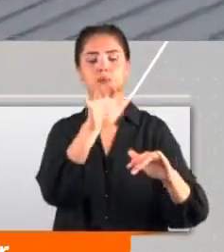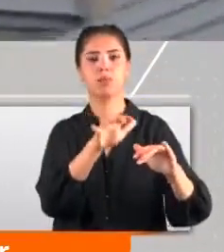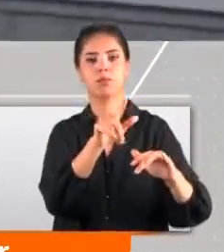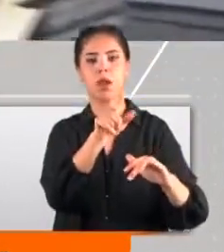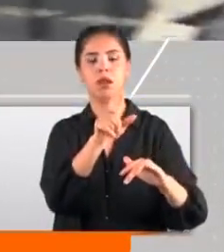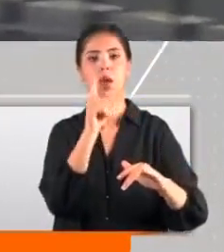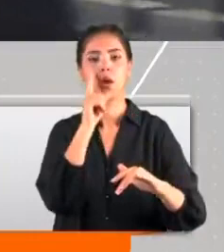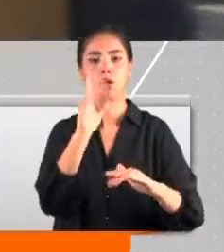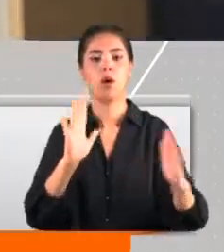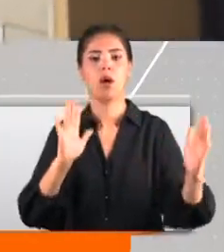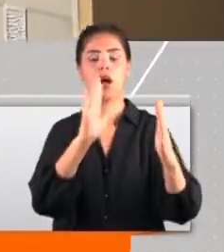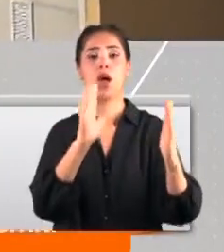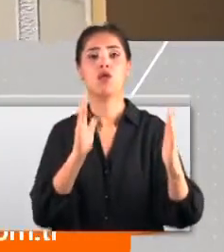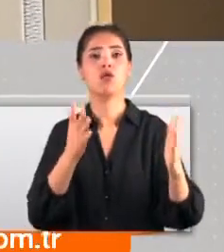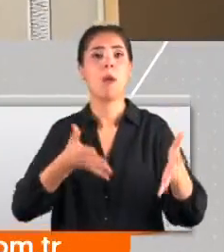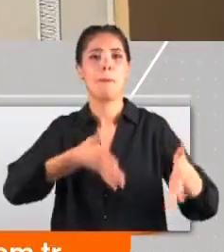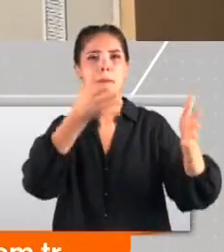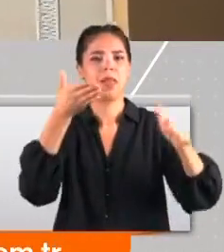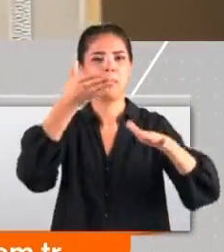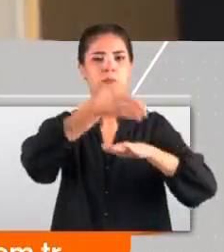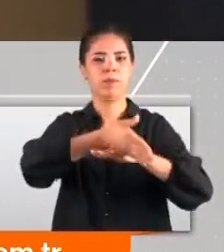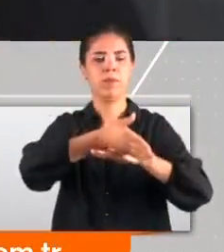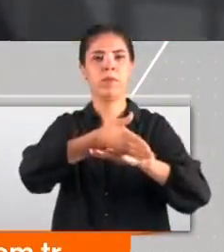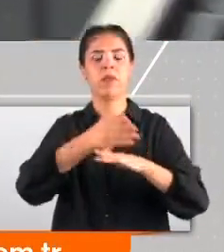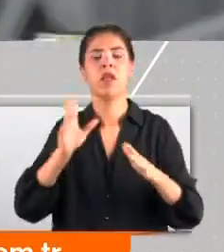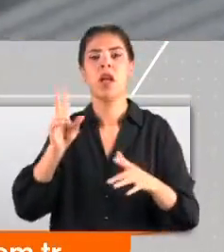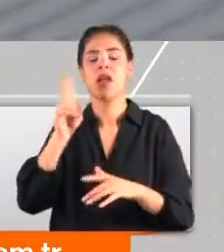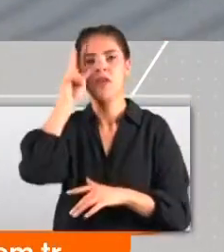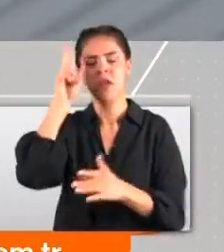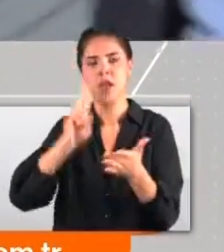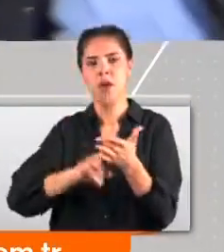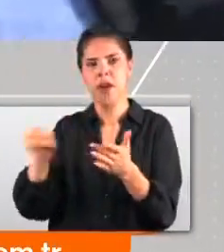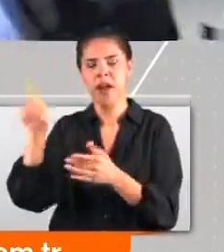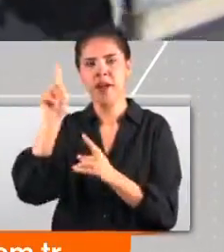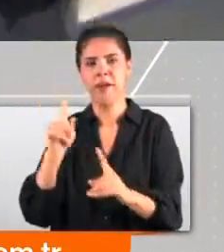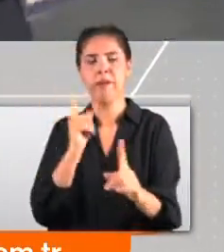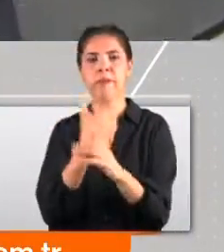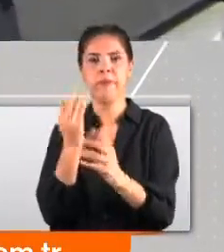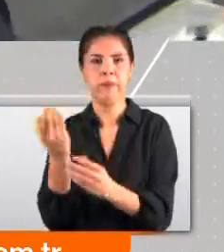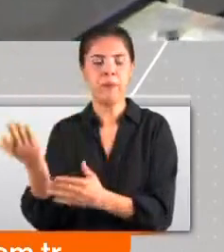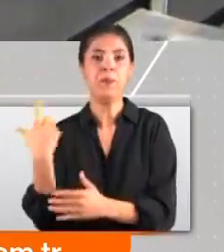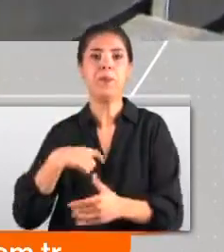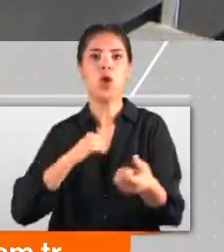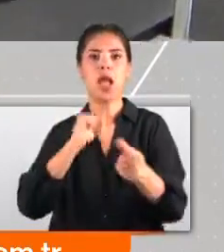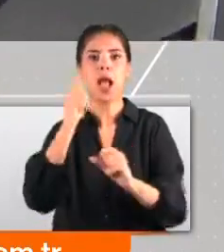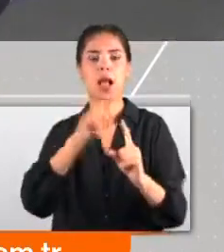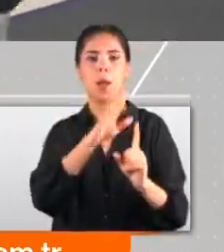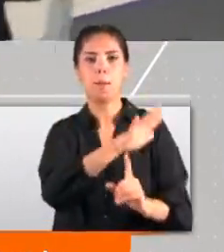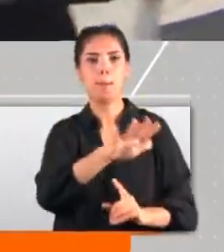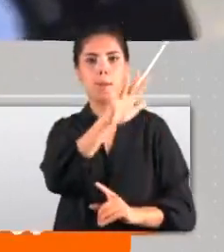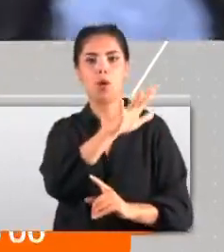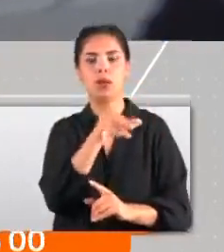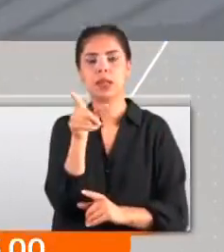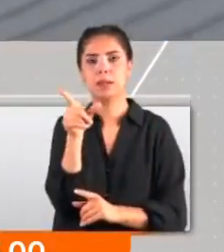tırmandı ve karşı binaya geçti. İşte oraya geçtiklerinde çete üyesiyle ilk karşılaşma tam da orada gerçekleşti. Özel harekat timleri